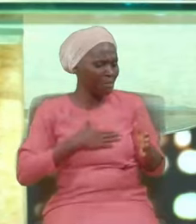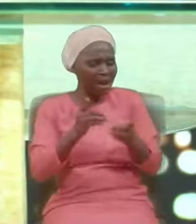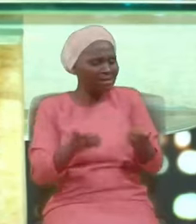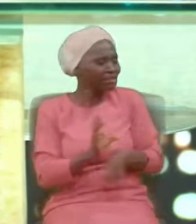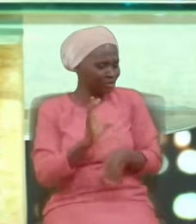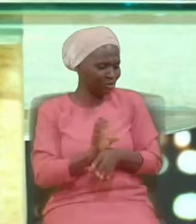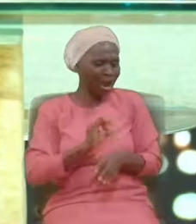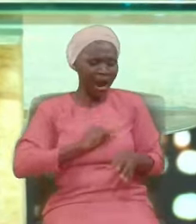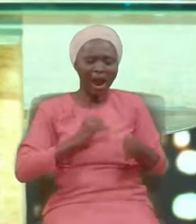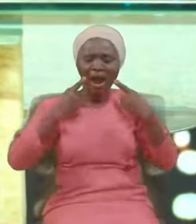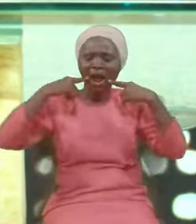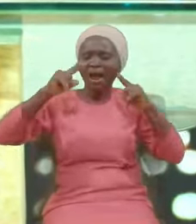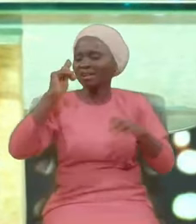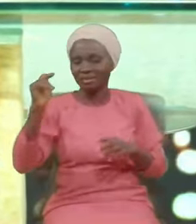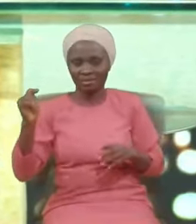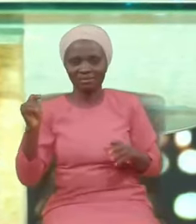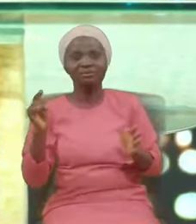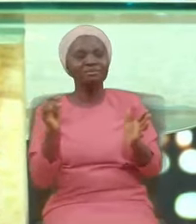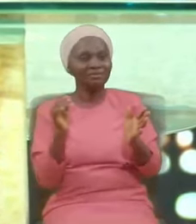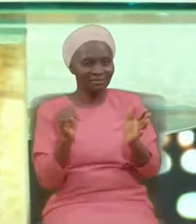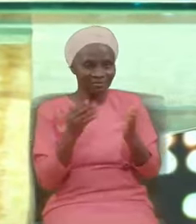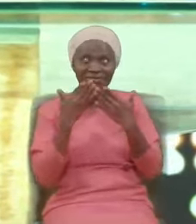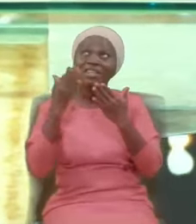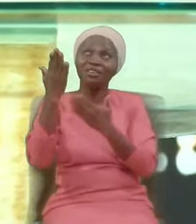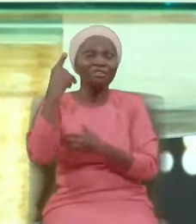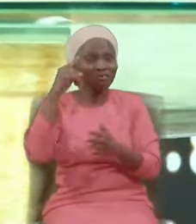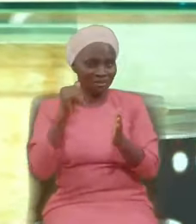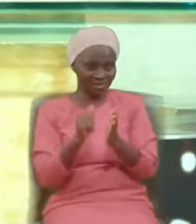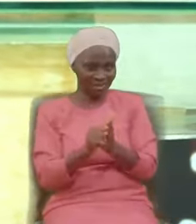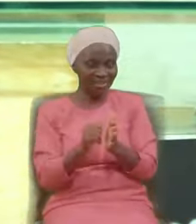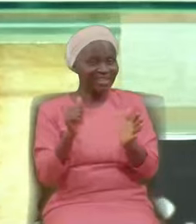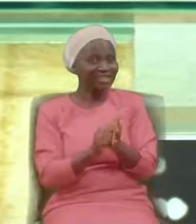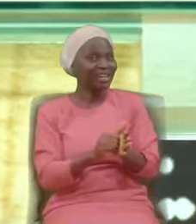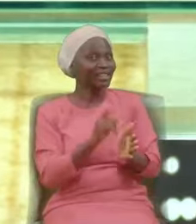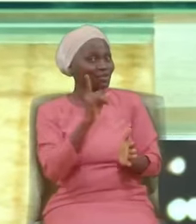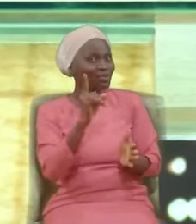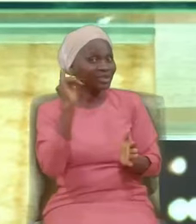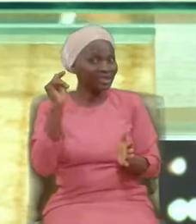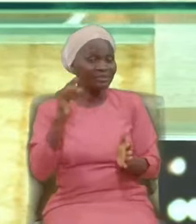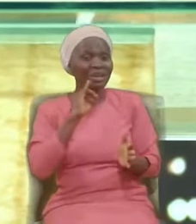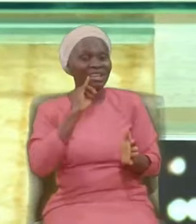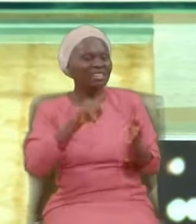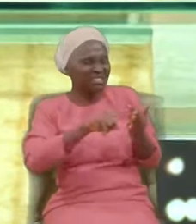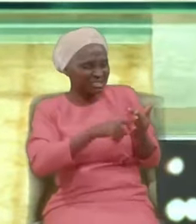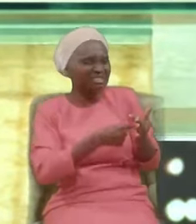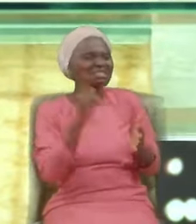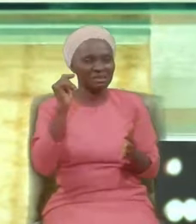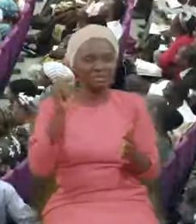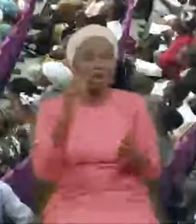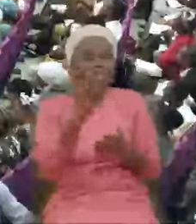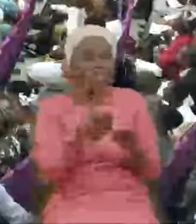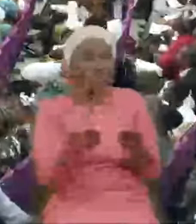Est-ce qu'ils t'ont dit ça? J'ai donné le témoignage. Oui, gloire à Dieu pour cela. Cela, c'est un simple